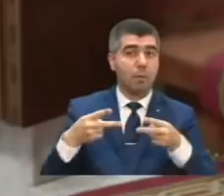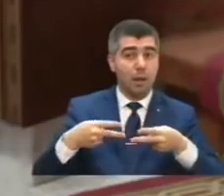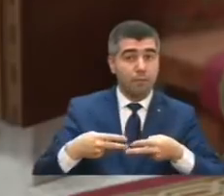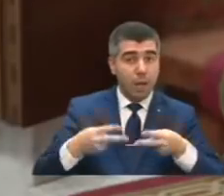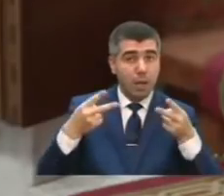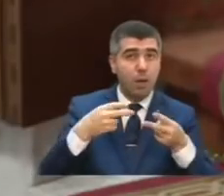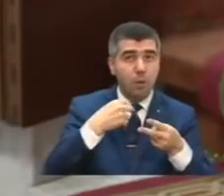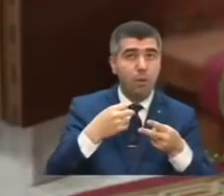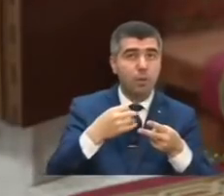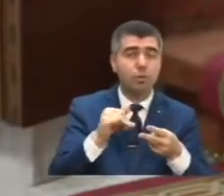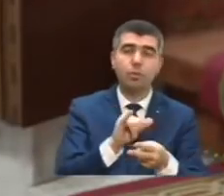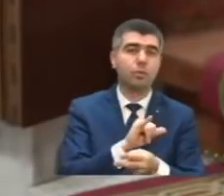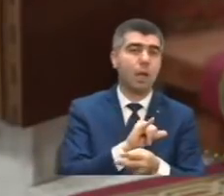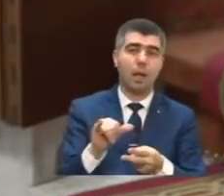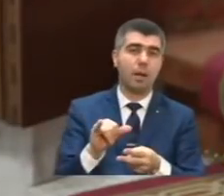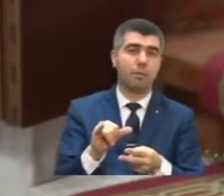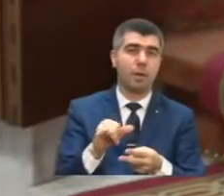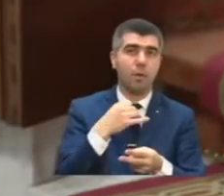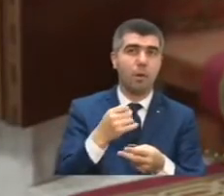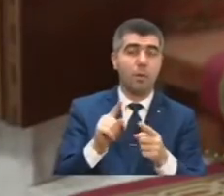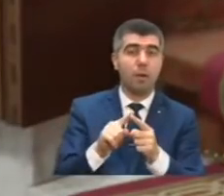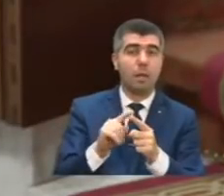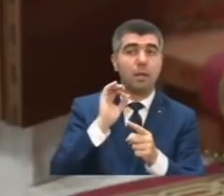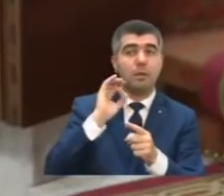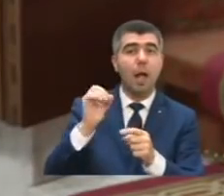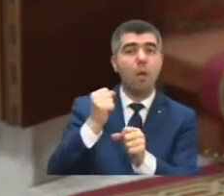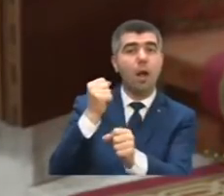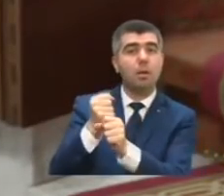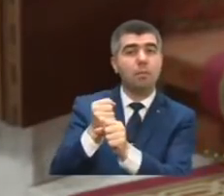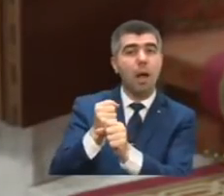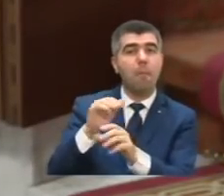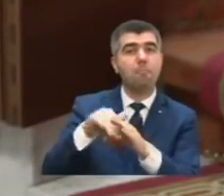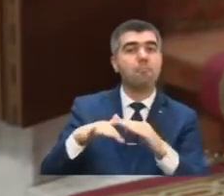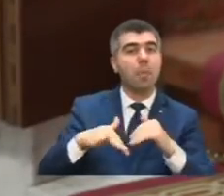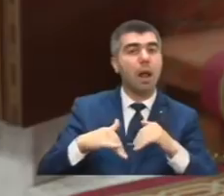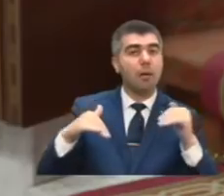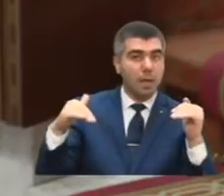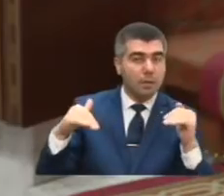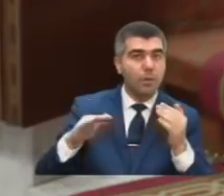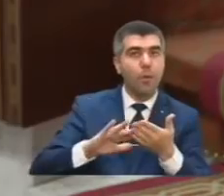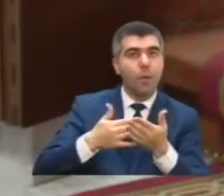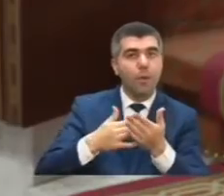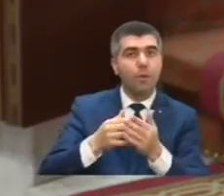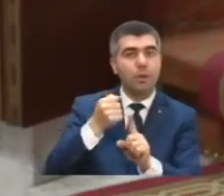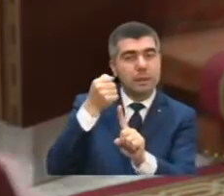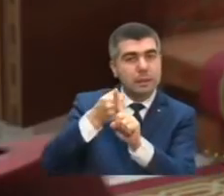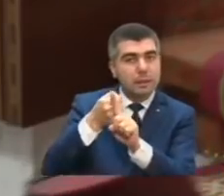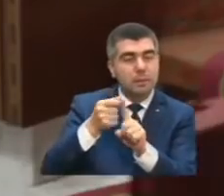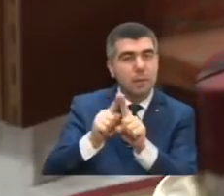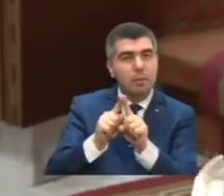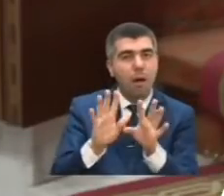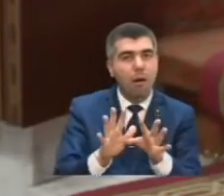الموضوع تمنت ما قامت به اللجنة الموضوعاتية وقلت أن مجموعة من التوصيات